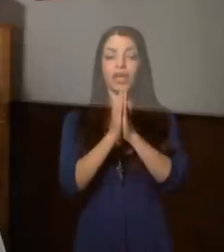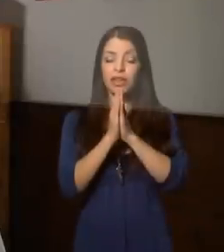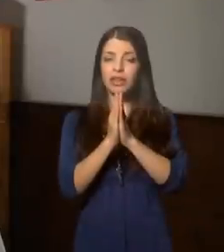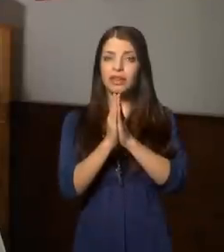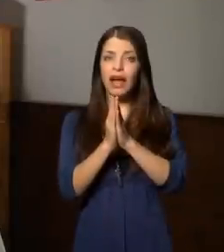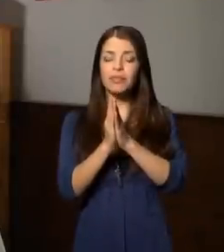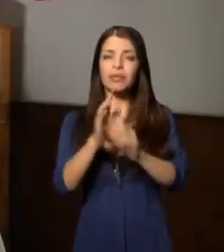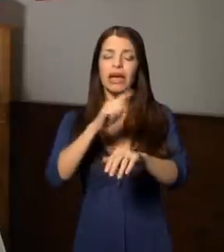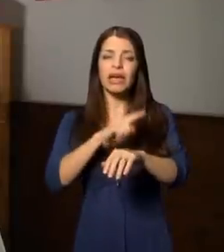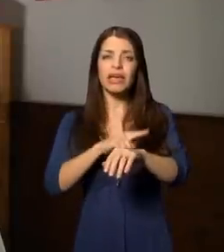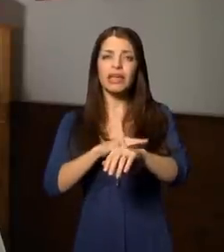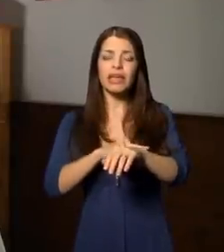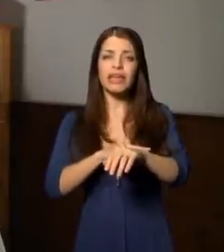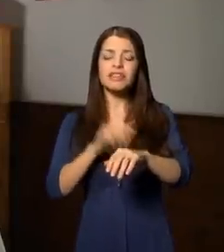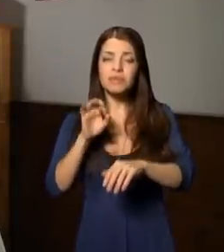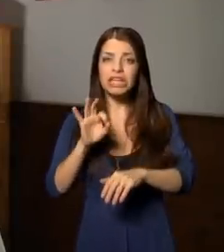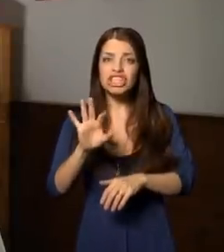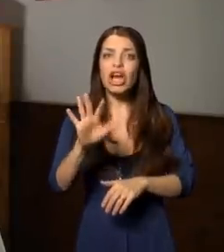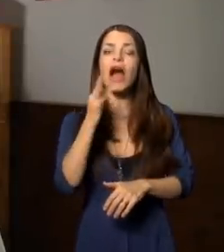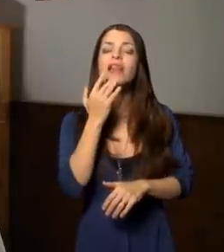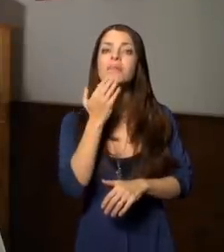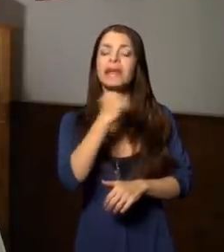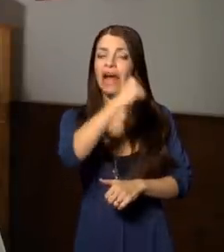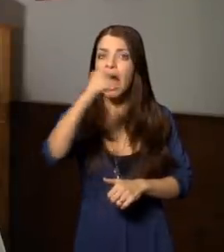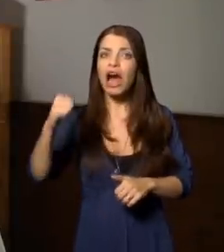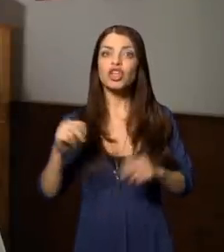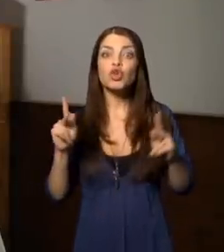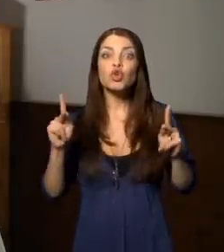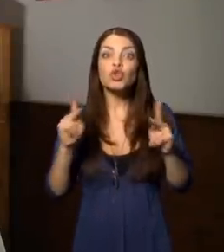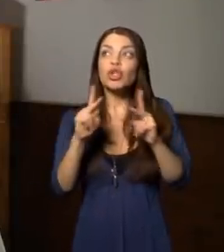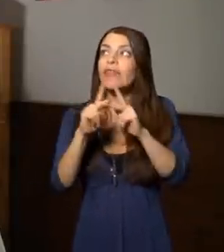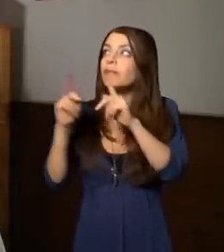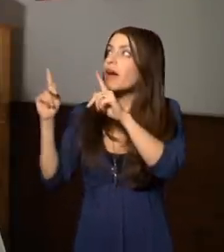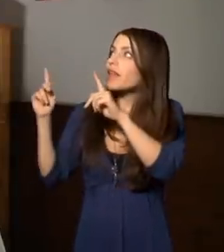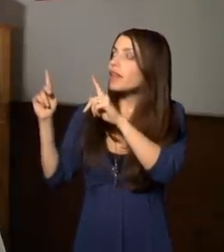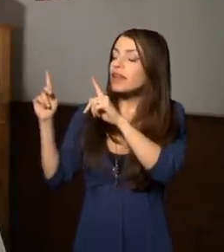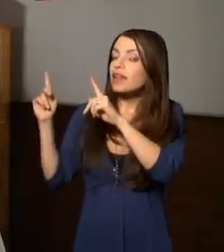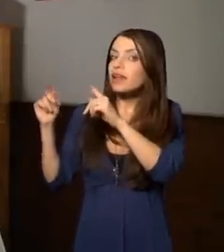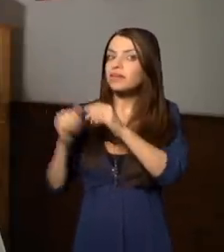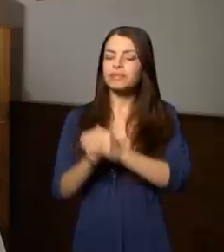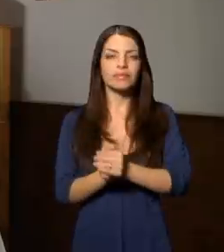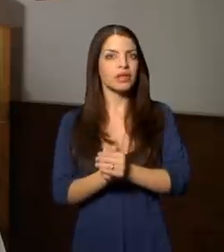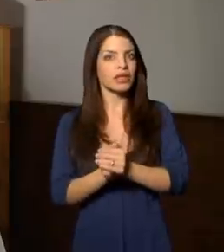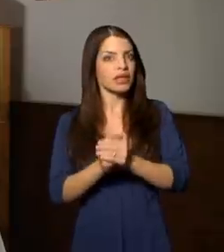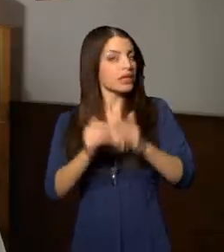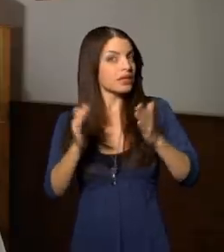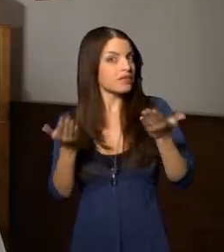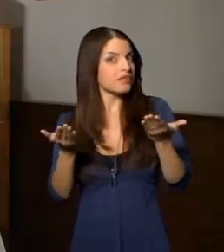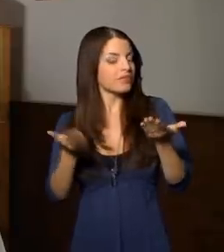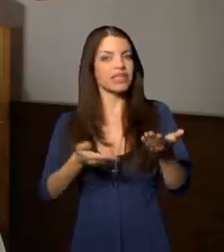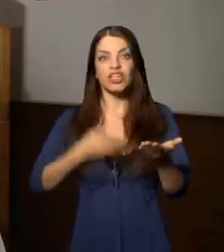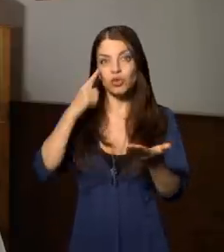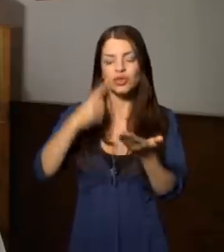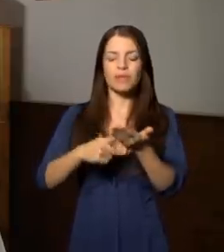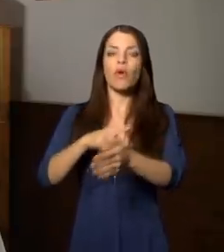It-talb huwa dawk il-momenti li fihom aħna niġu f'kuntatt ma' Alla. Biex nagħmlu dan, irridu